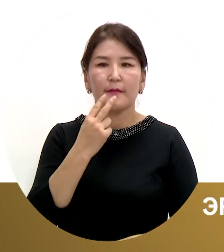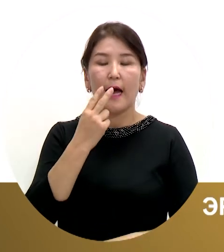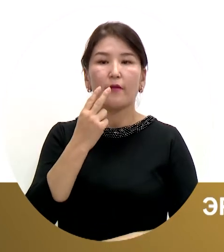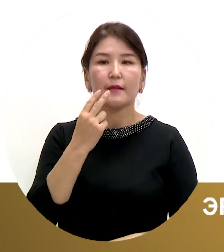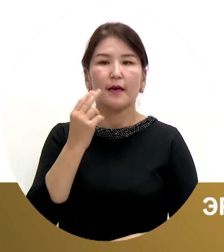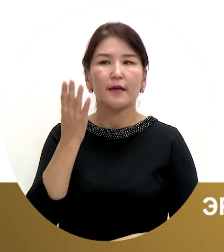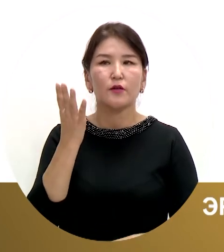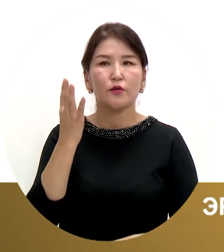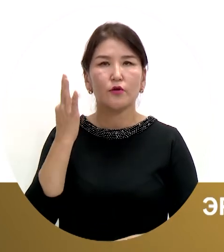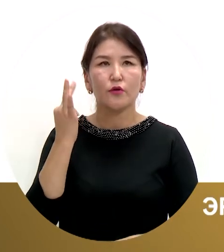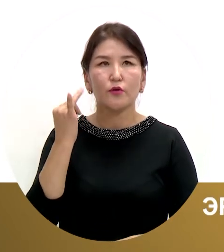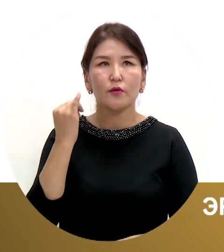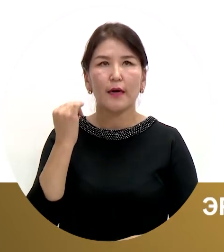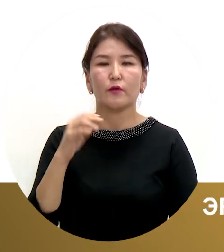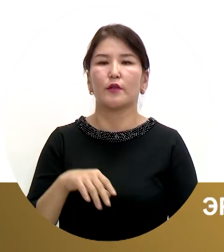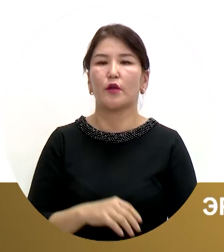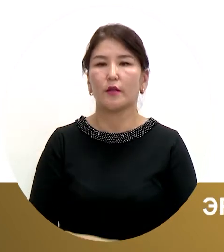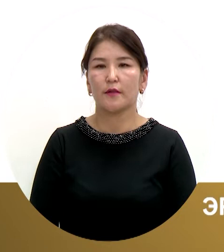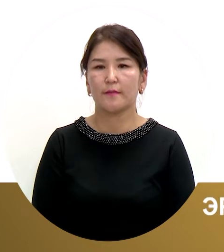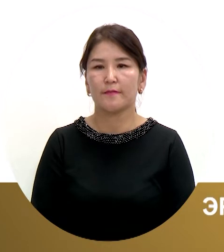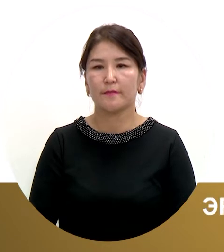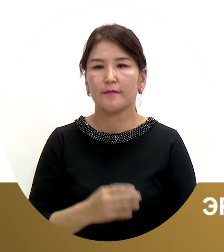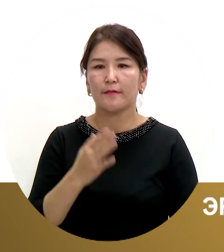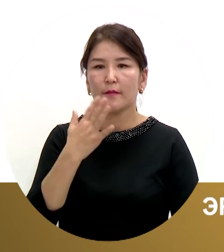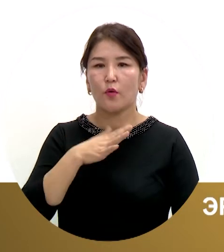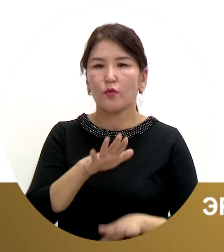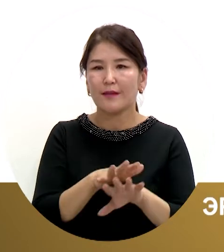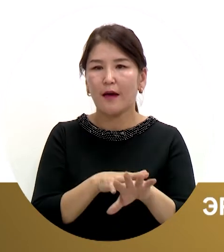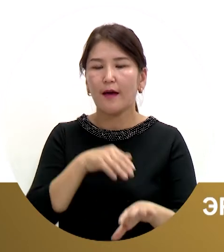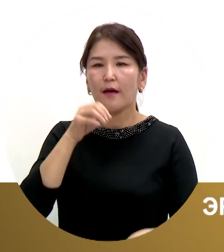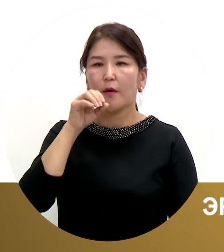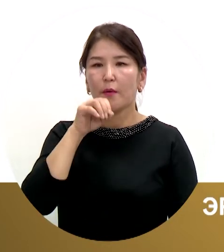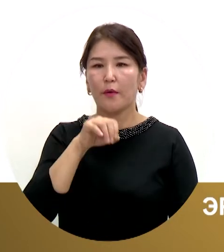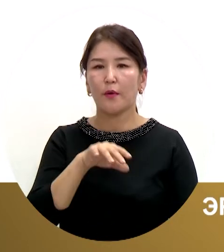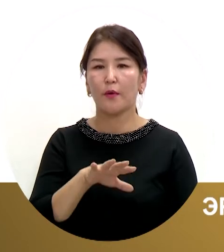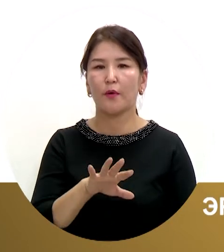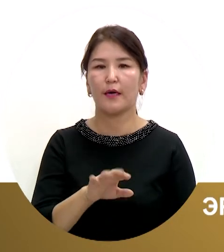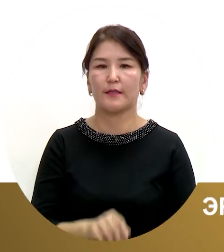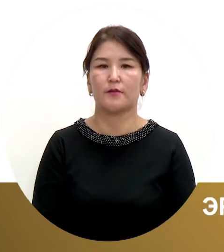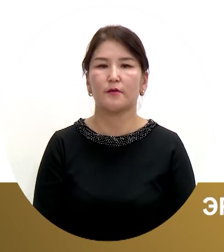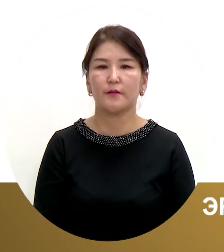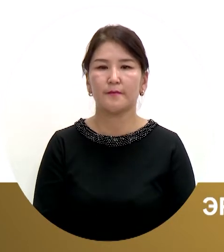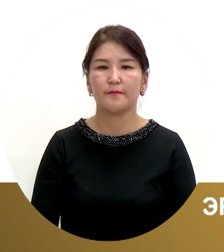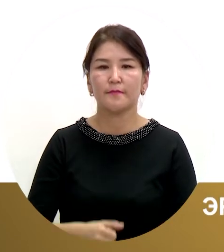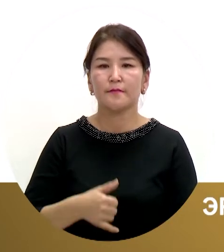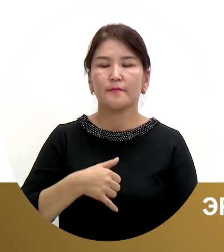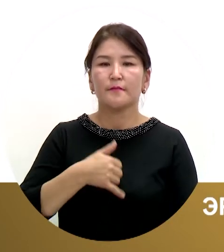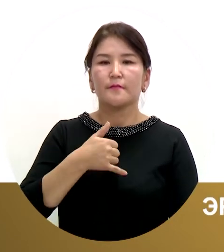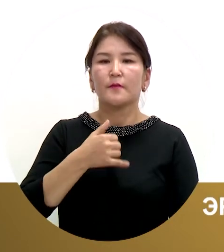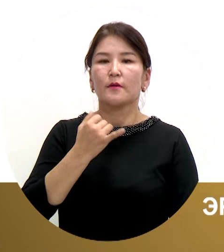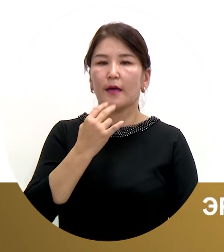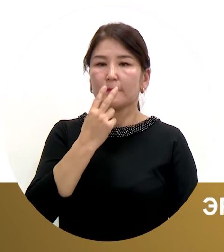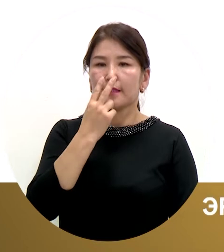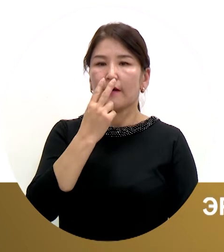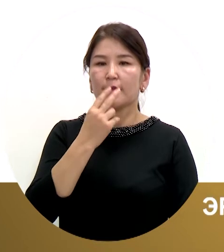5 хүртэл тоолж амьсгалаа амаараа айчим гадагшлуулна. Ингэхдээ уртаар амьсгал авах үед чиний хөвлий тэлэгдэж байна